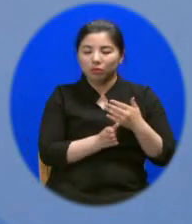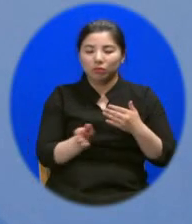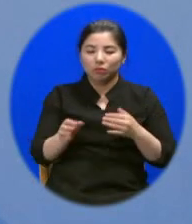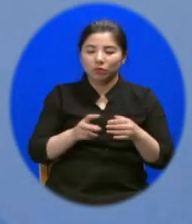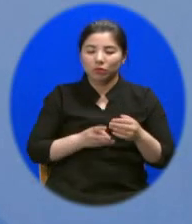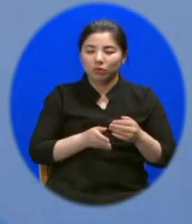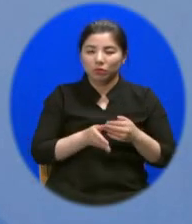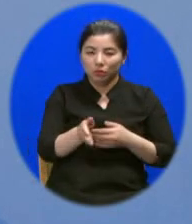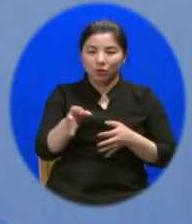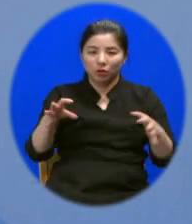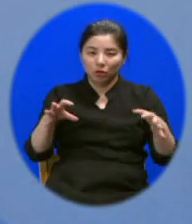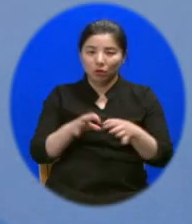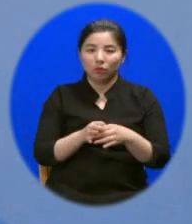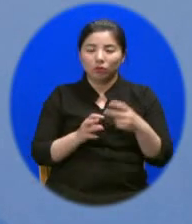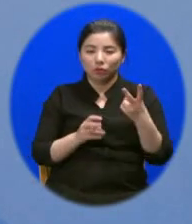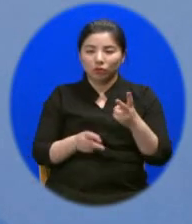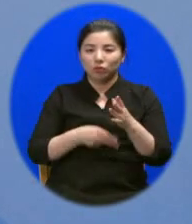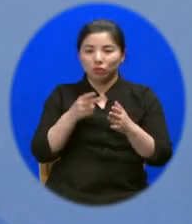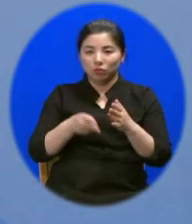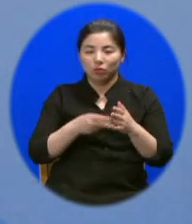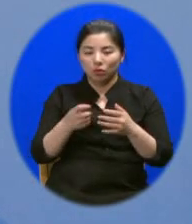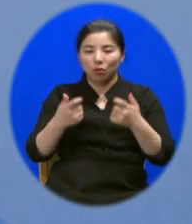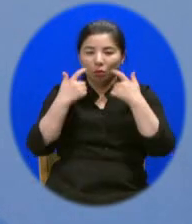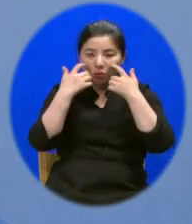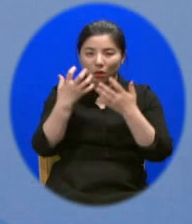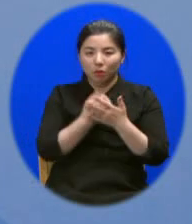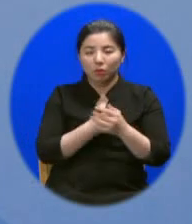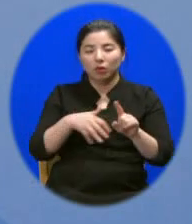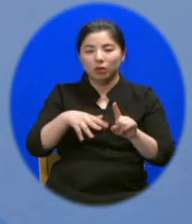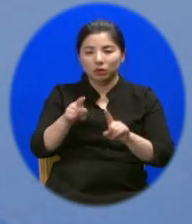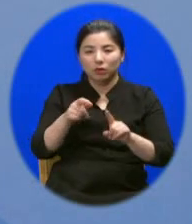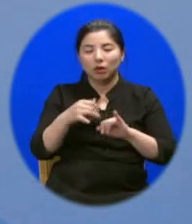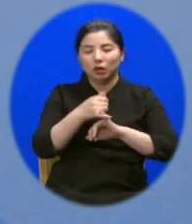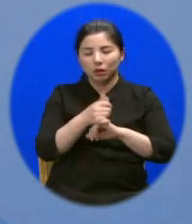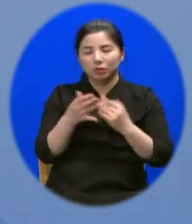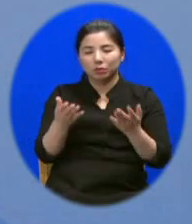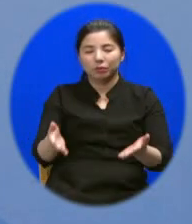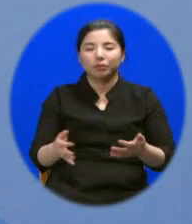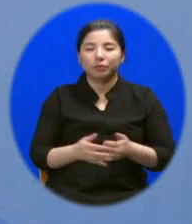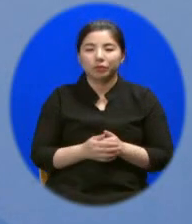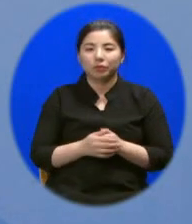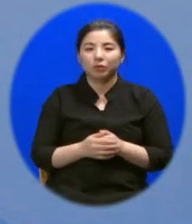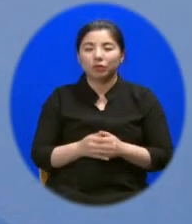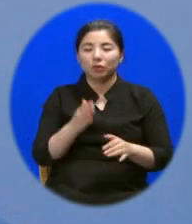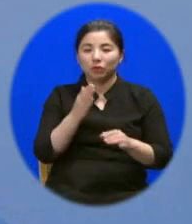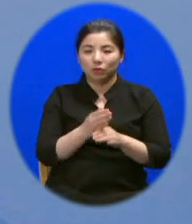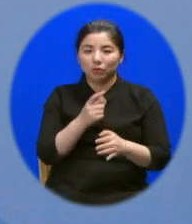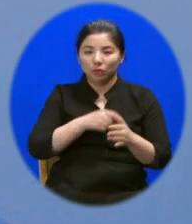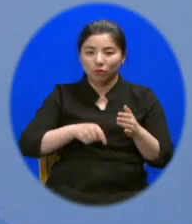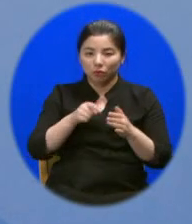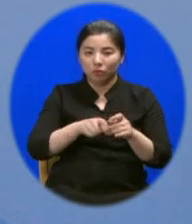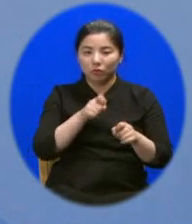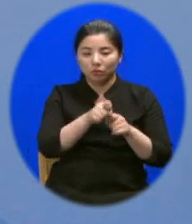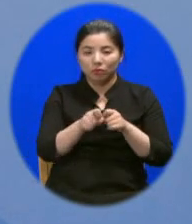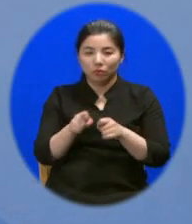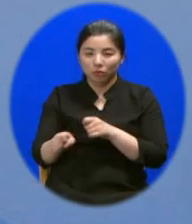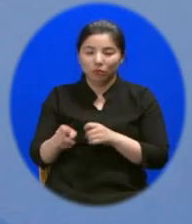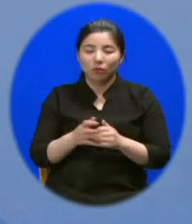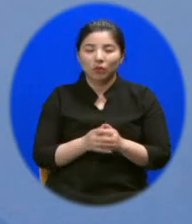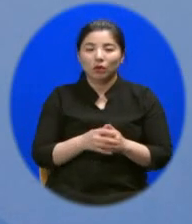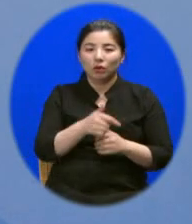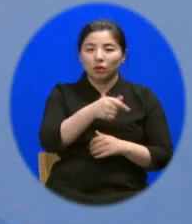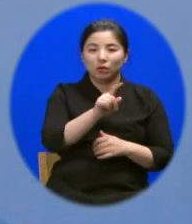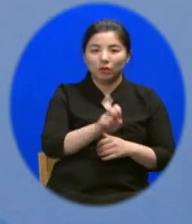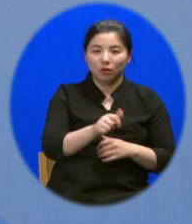노선을 아 확보하겠다 이것이 1차 공약 입니다 어 중부내륙 집에선 그 감